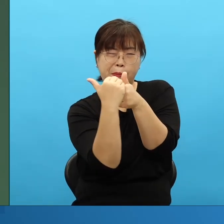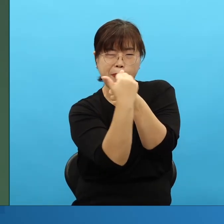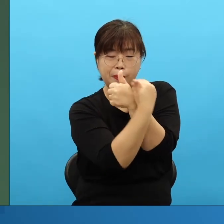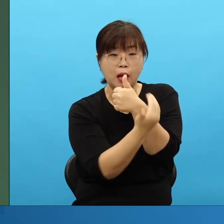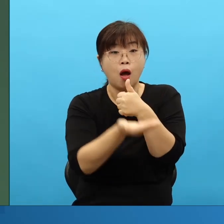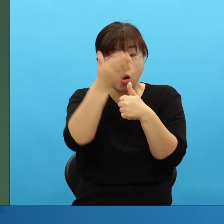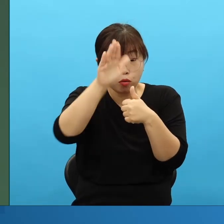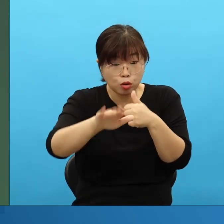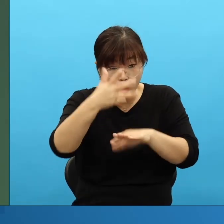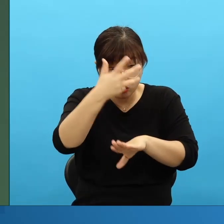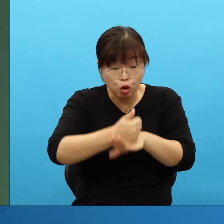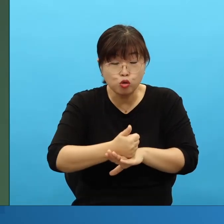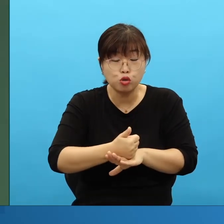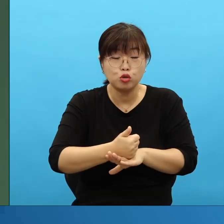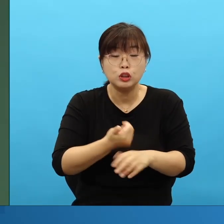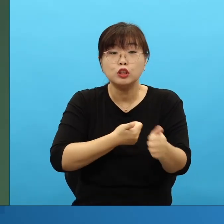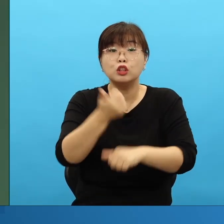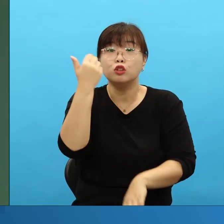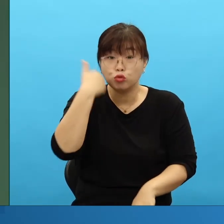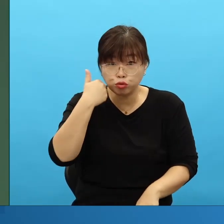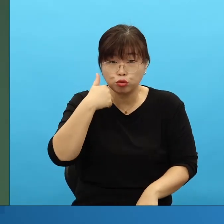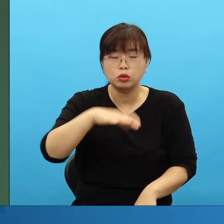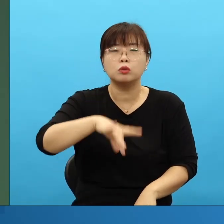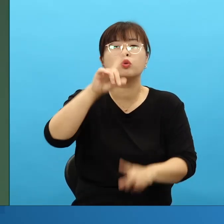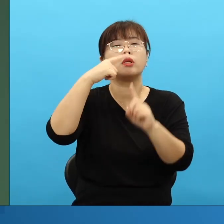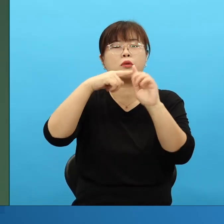believe this. 여러분이 가는